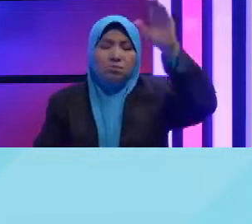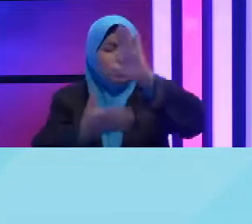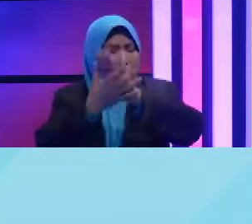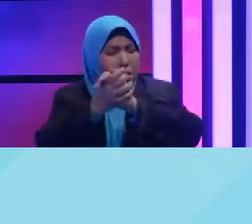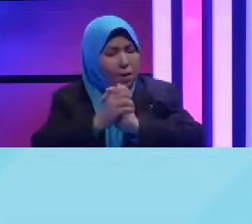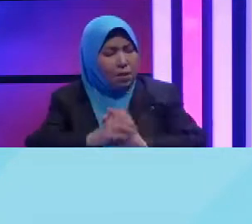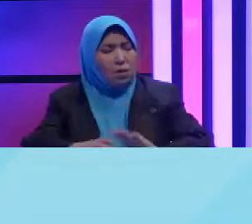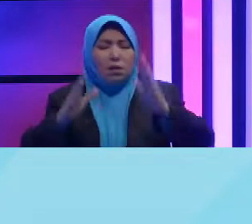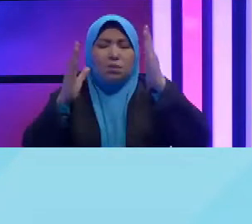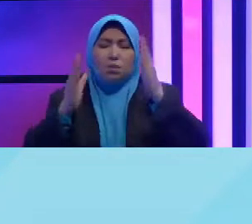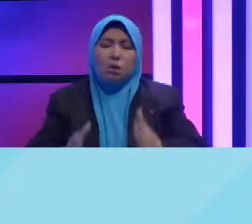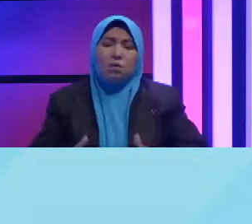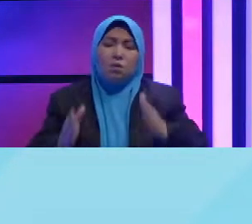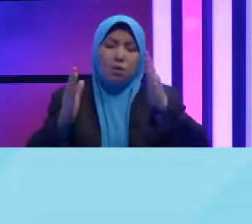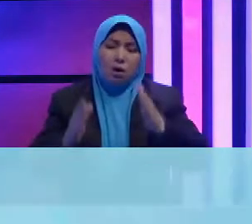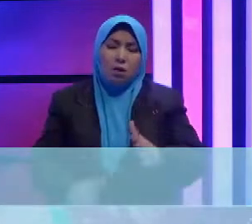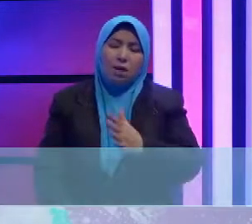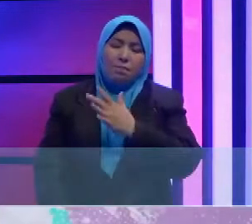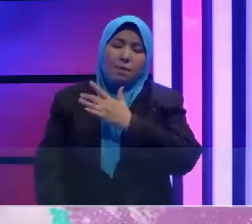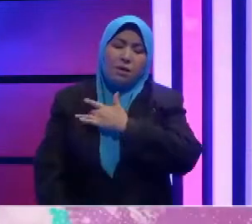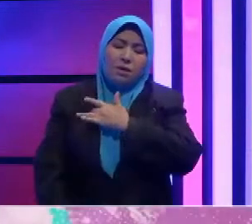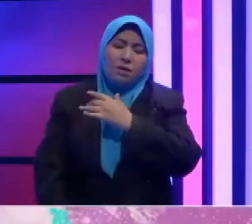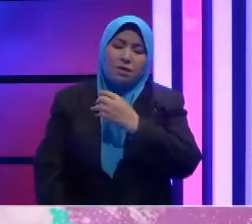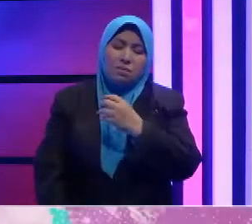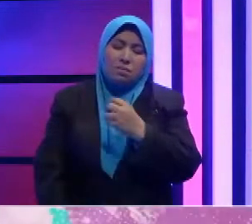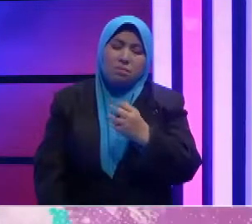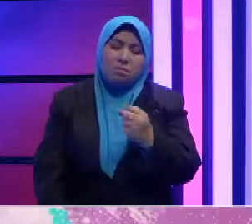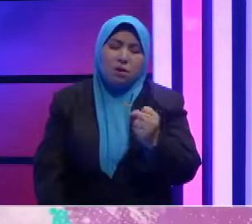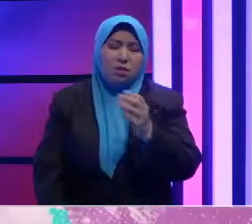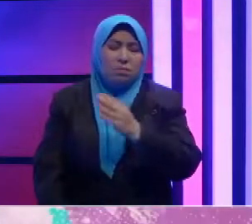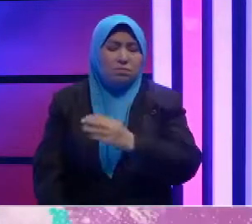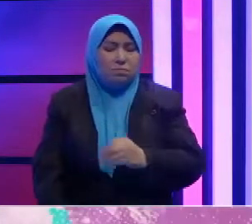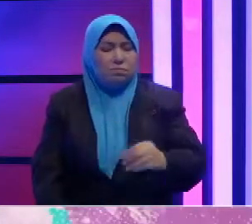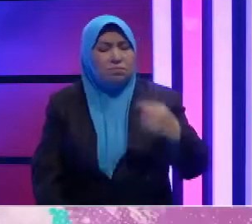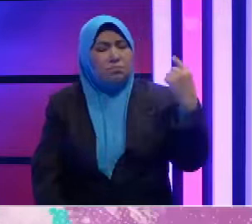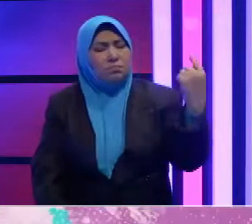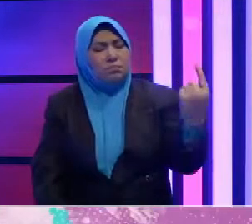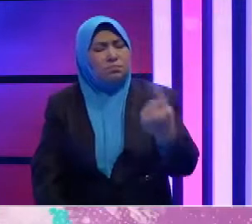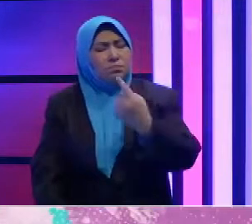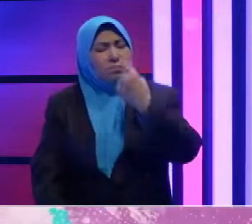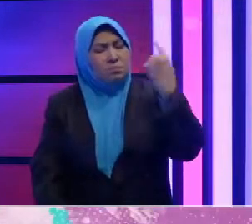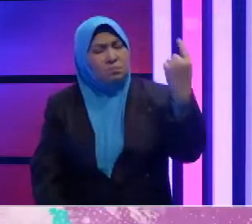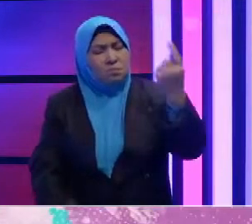وأنجينا الذين آمنوا وكانوا